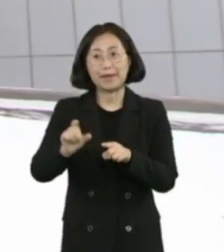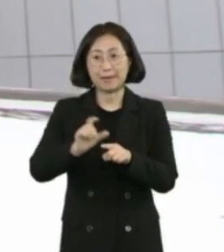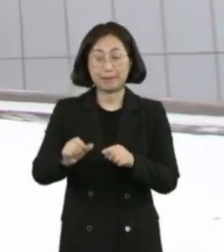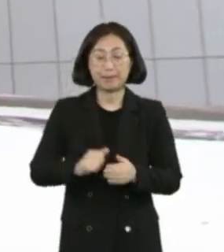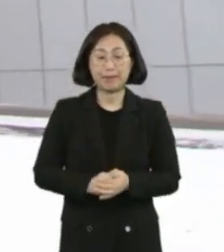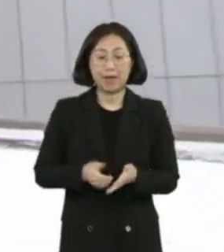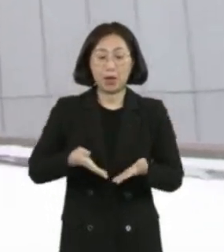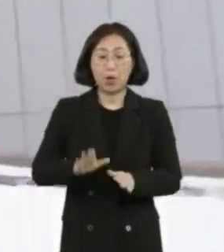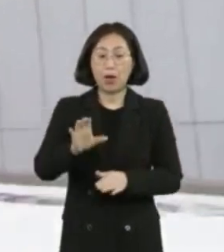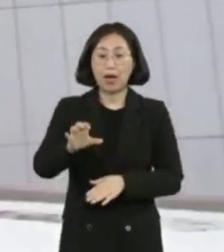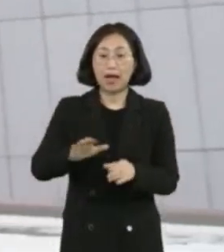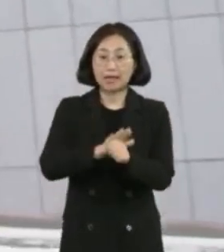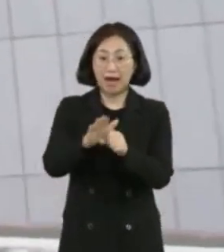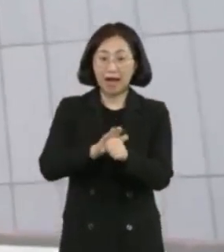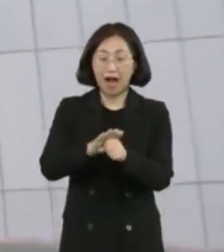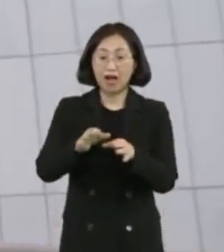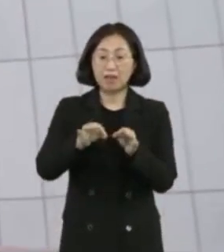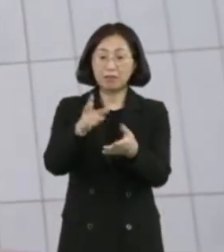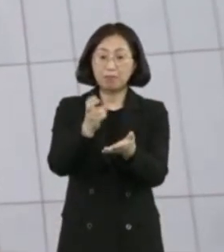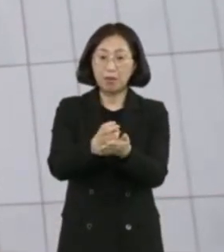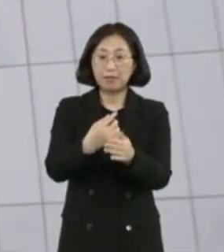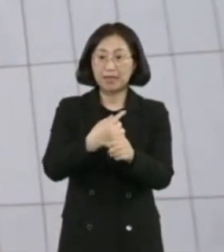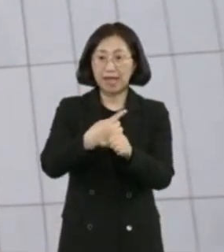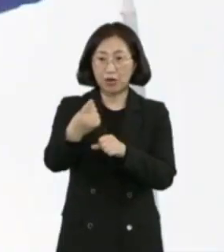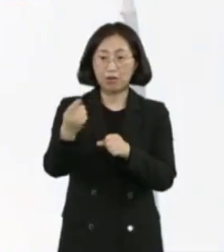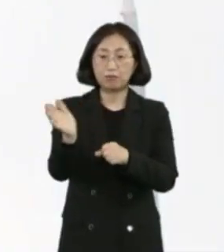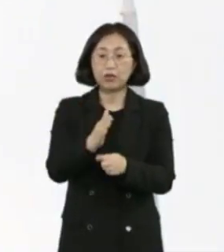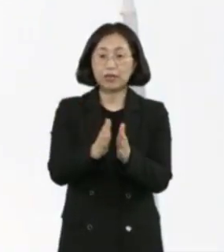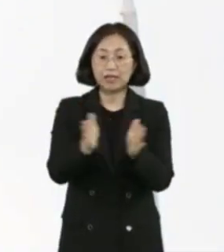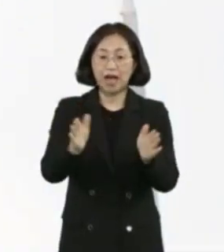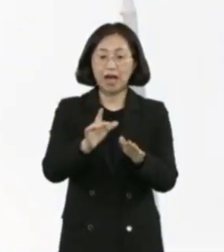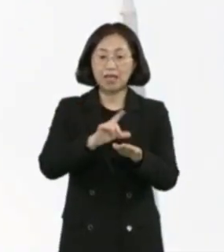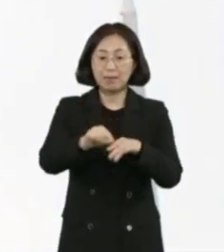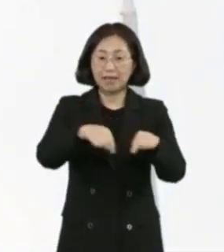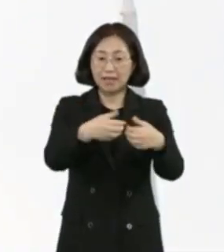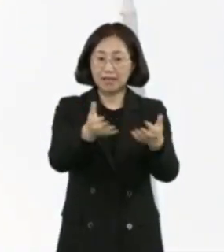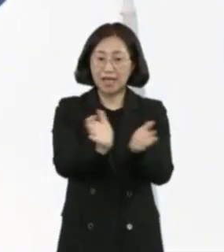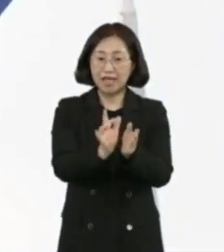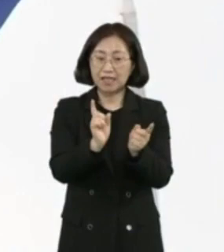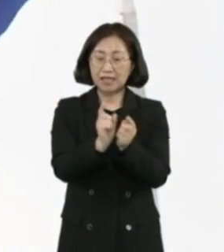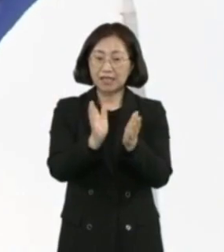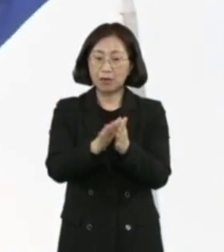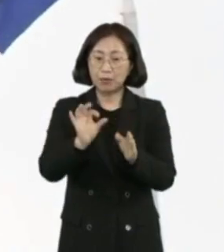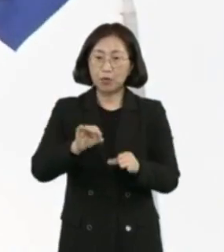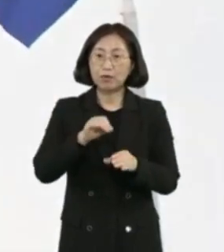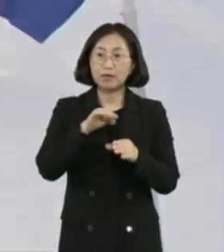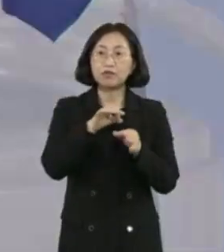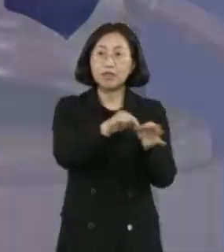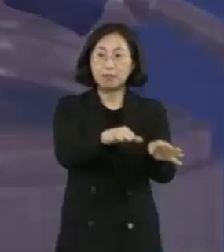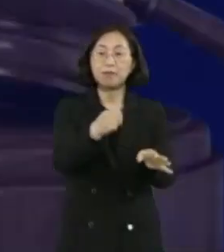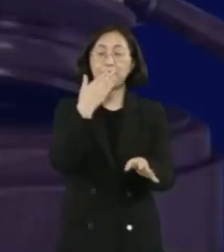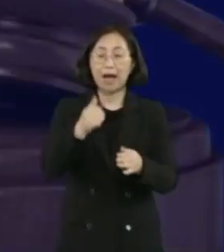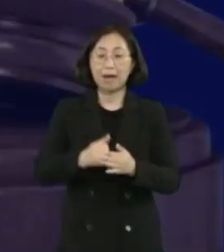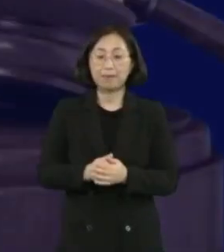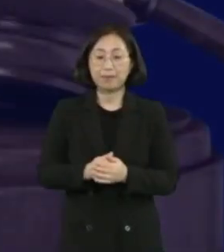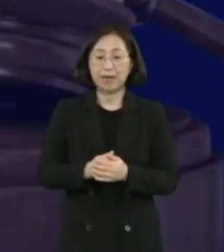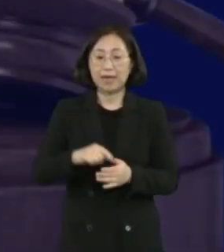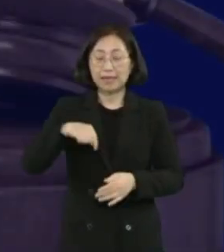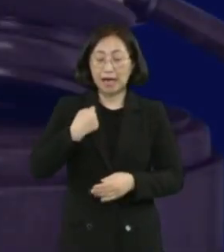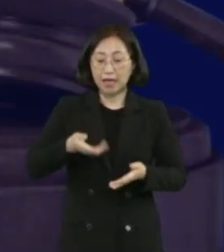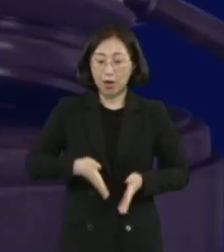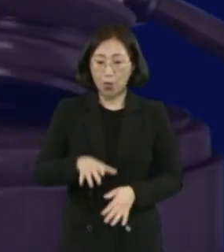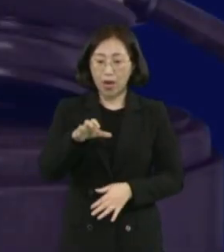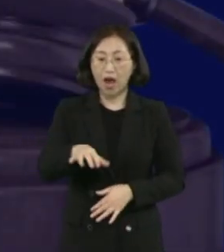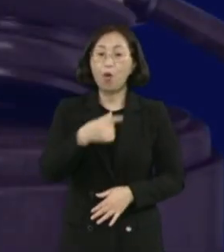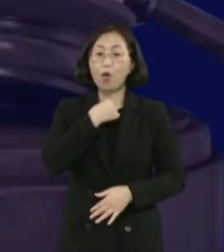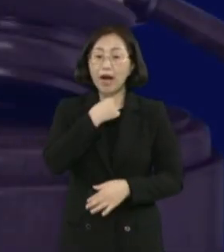최근 고향사랑기부금법이 제정되면서 내년부터 지자체에 대한 직접 기부가 가능해졌습니다. 개인이 고향 혹은